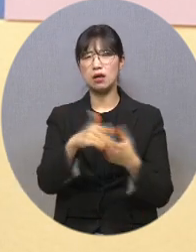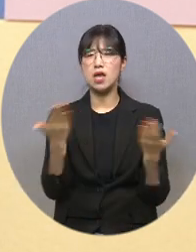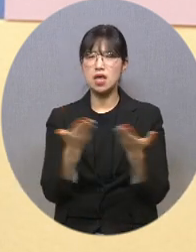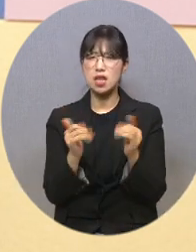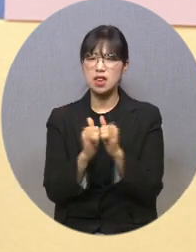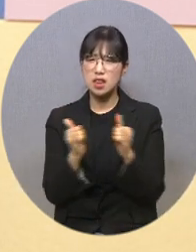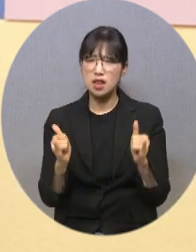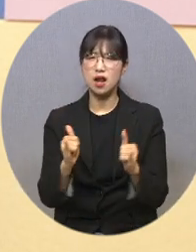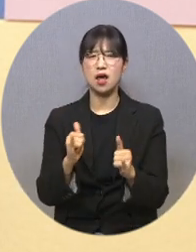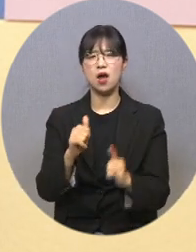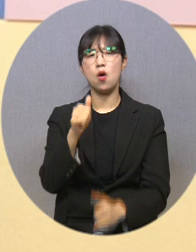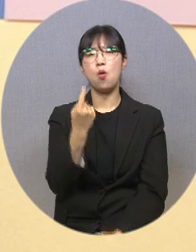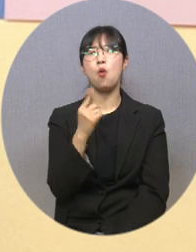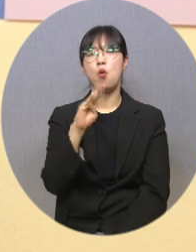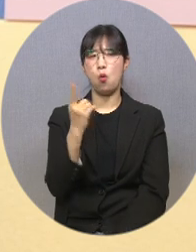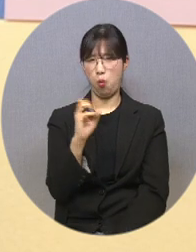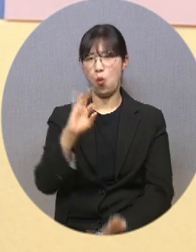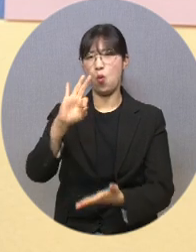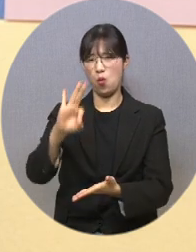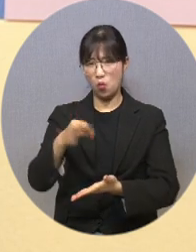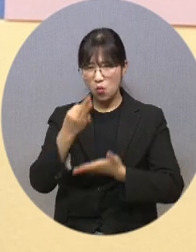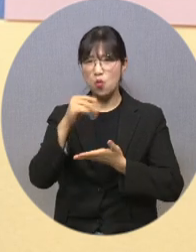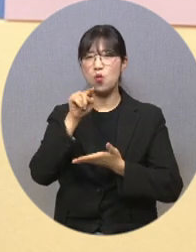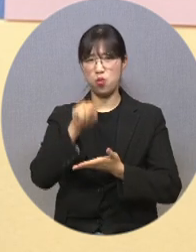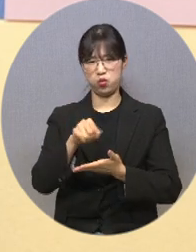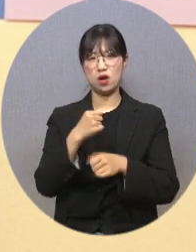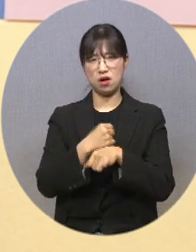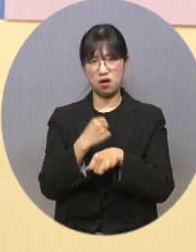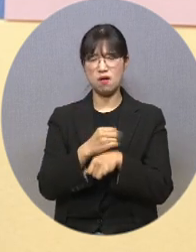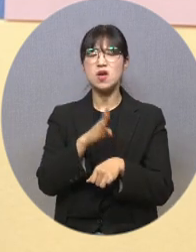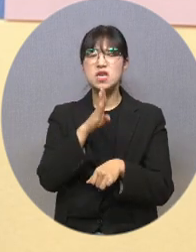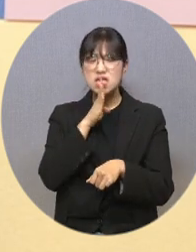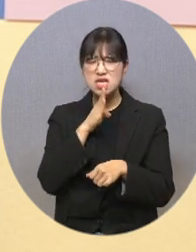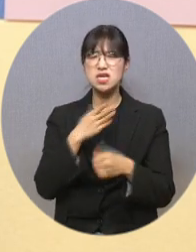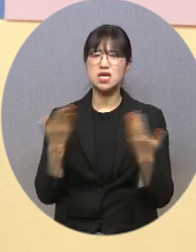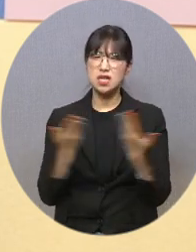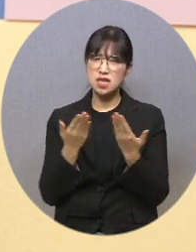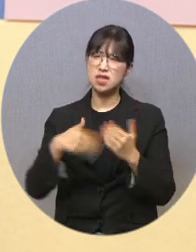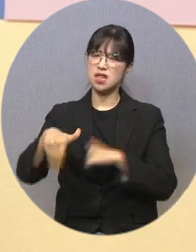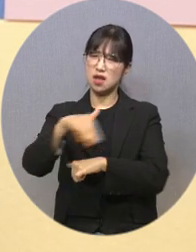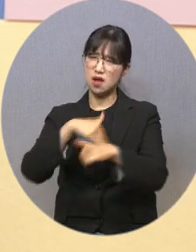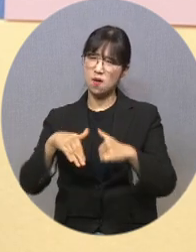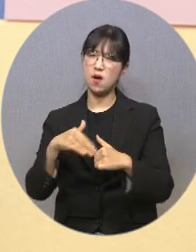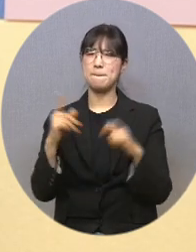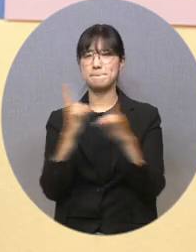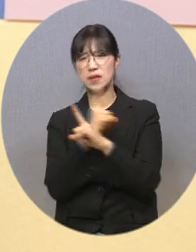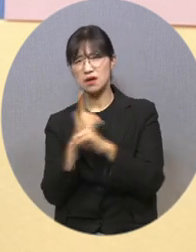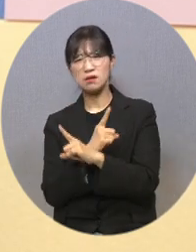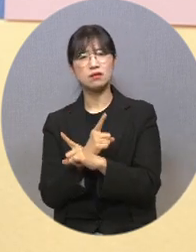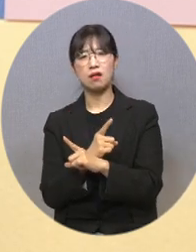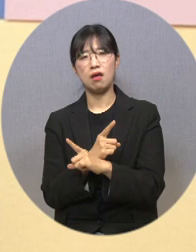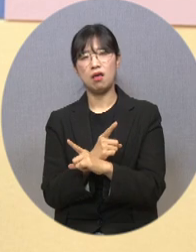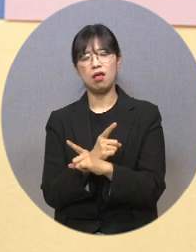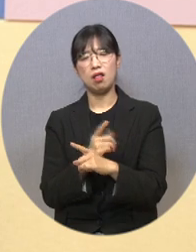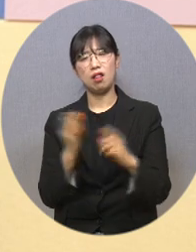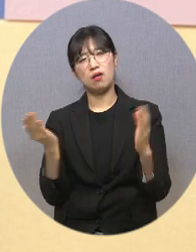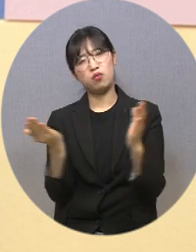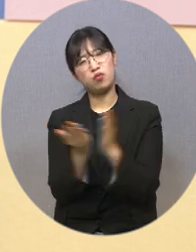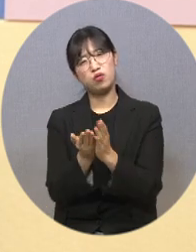있는 그 호봉제 도입이라든가 어떤 실질적인 처우 개선이라든가 이런 것은 거의 못 맞춰주고